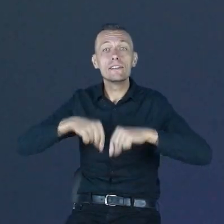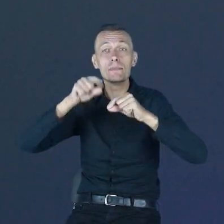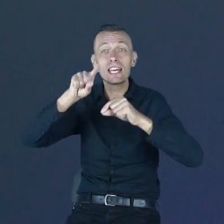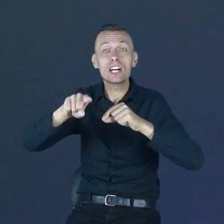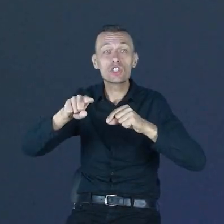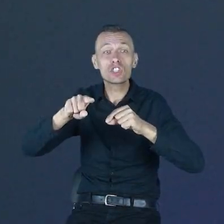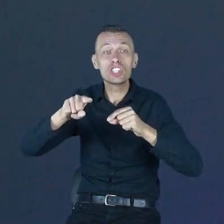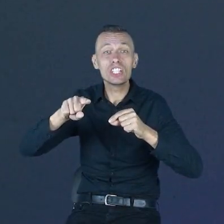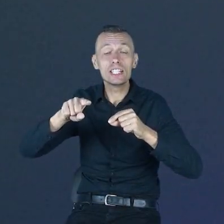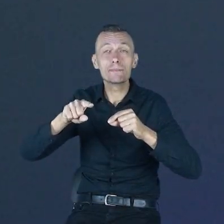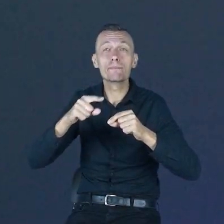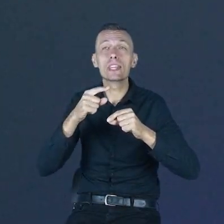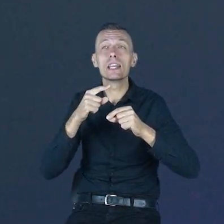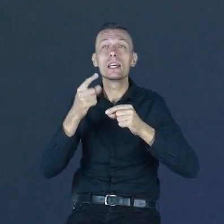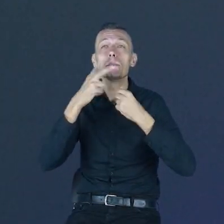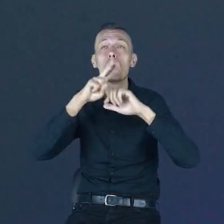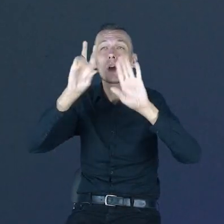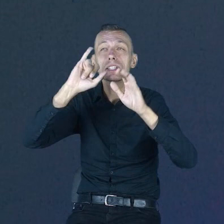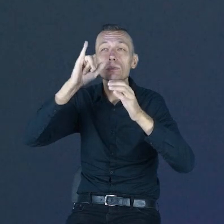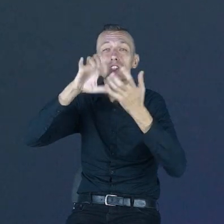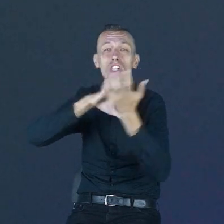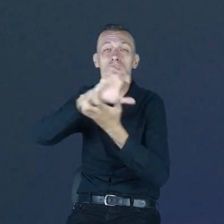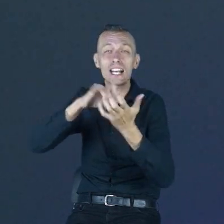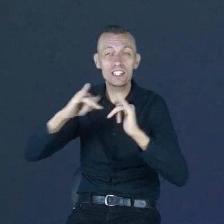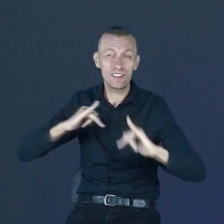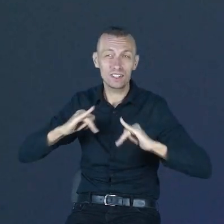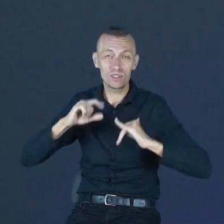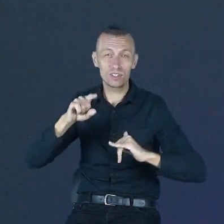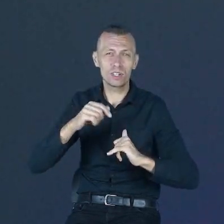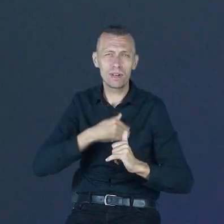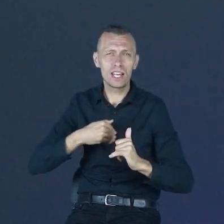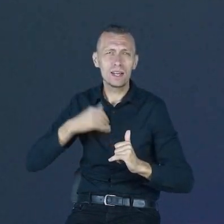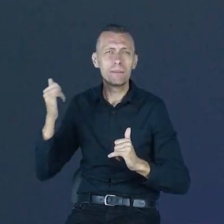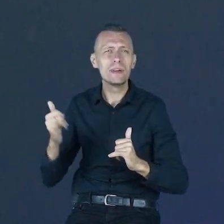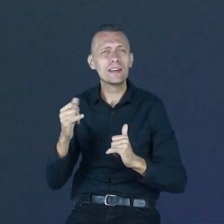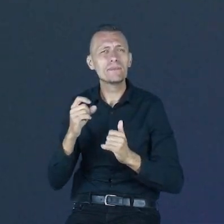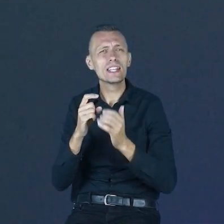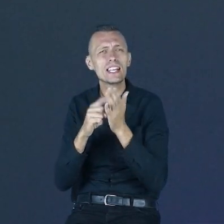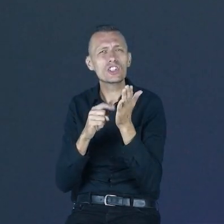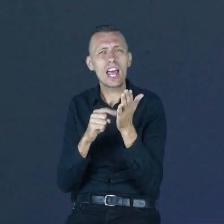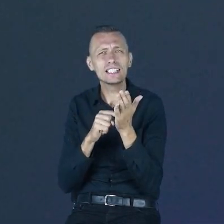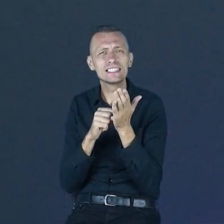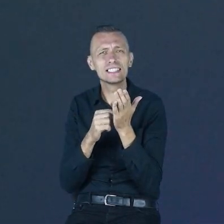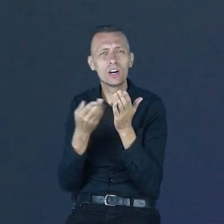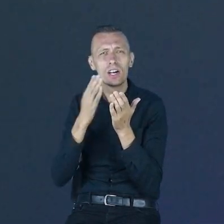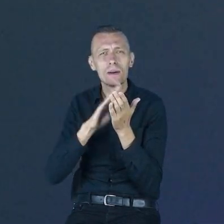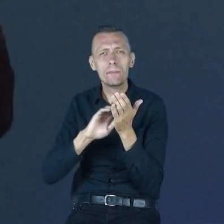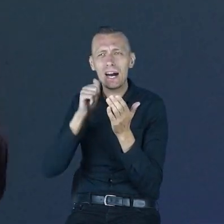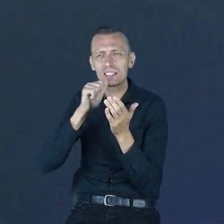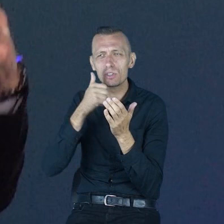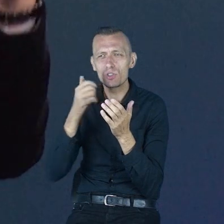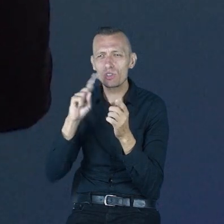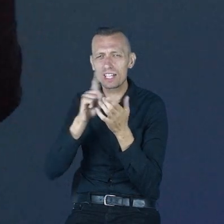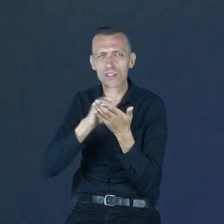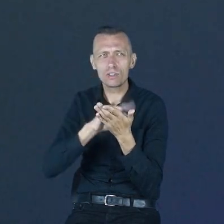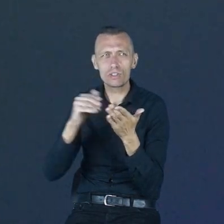Wiecie, bardzo często jesteśmy tak pod dyktatem spraw nagłych, tak pod dyktatem codzienności, że brakuje nam